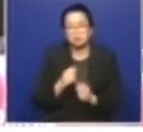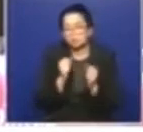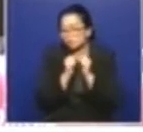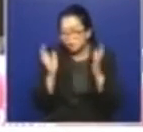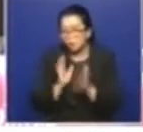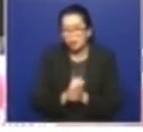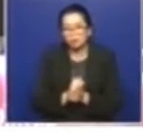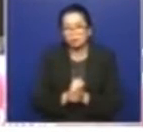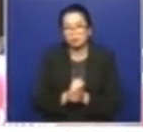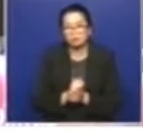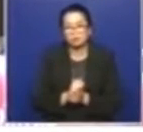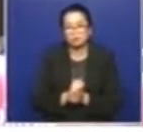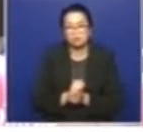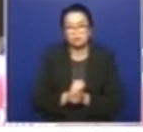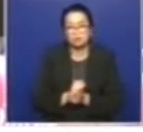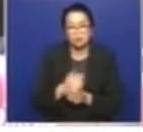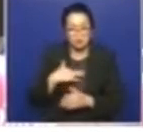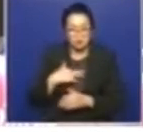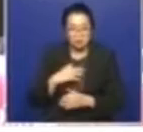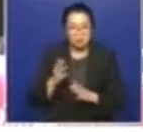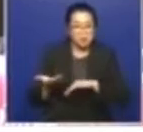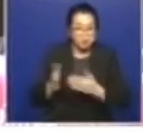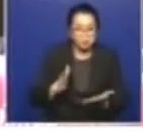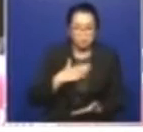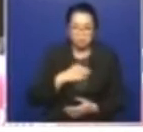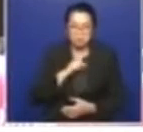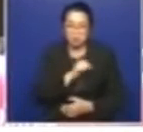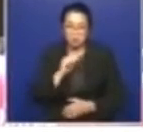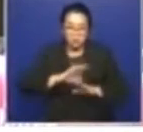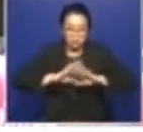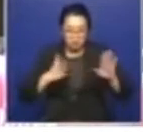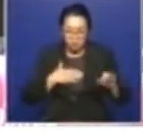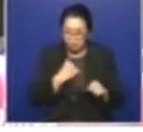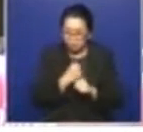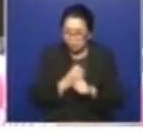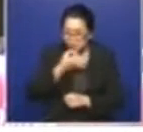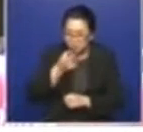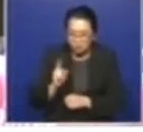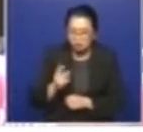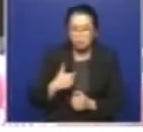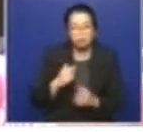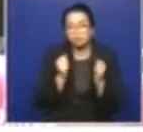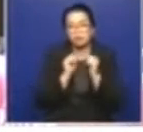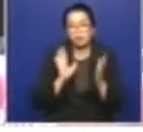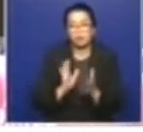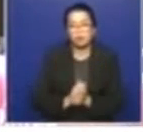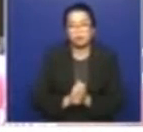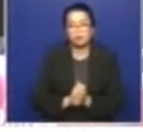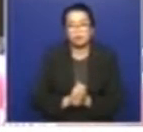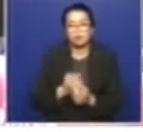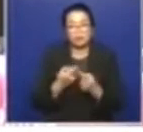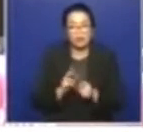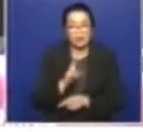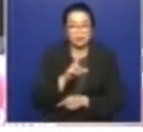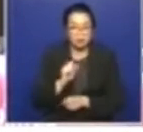หรอกว่ายุบแล้วผมจะไปทำอะไรแต่มันต้องสภาต้องมีภูมิคุ้มกันพอสมคว